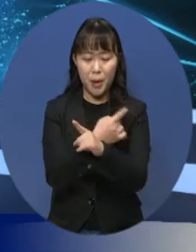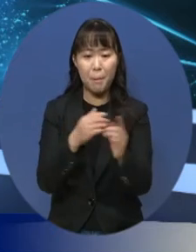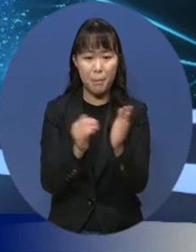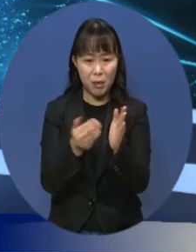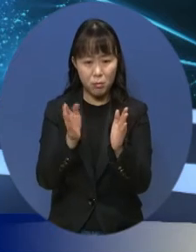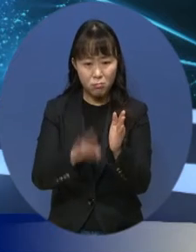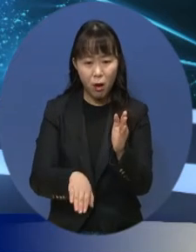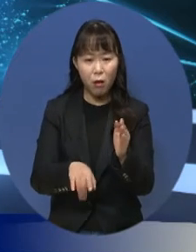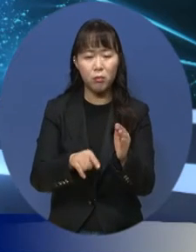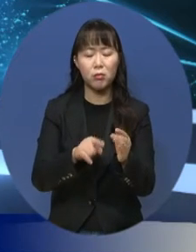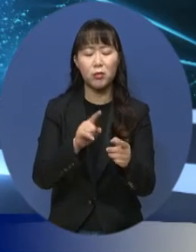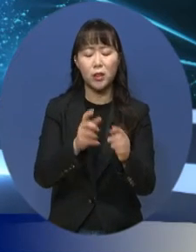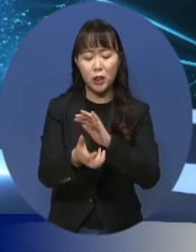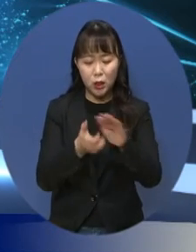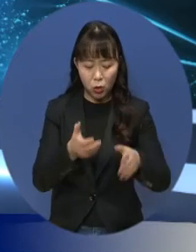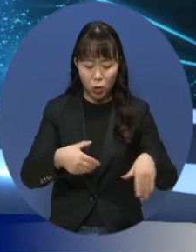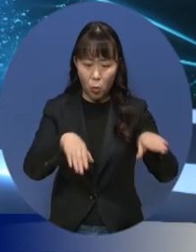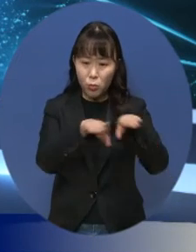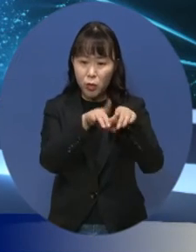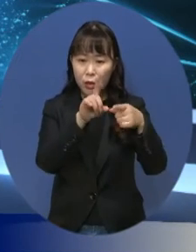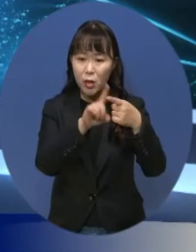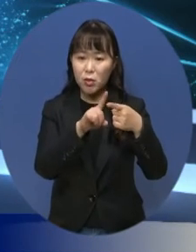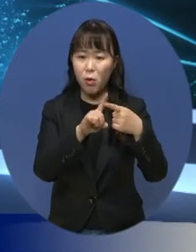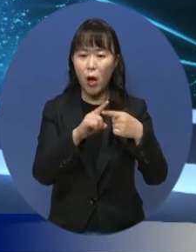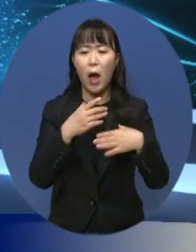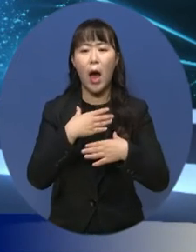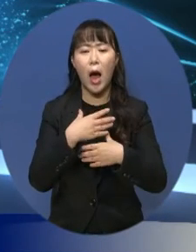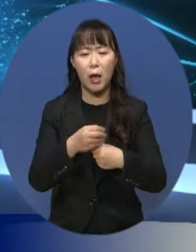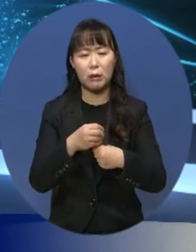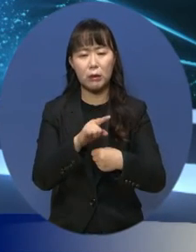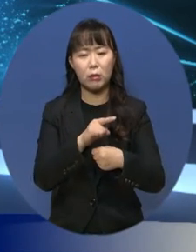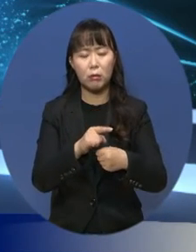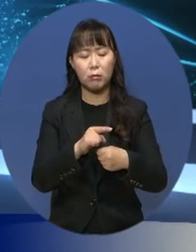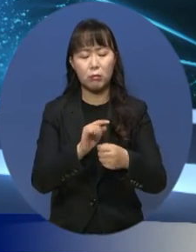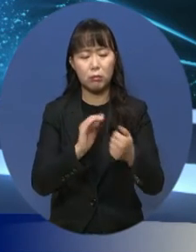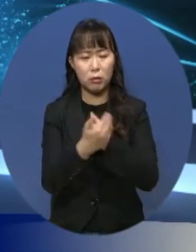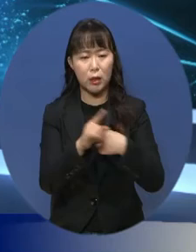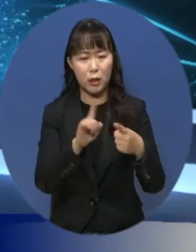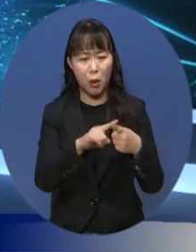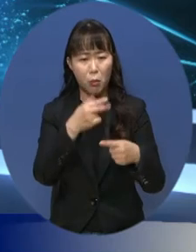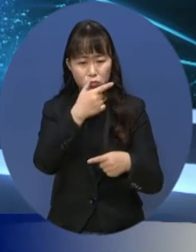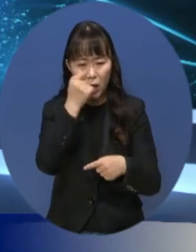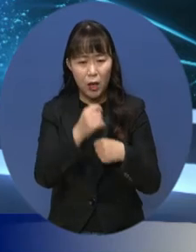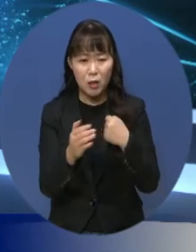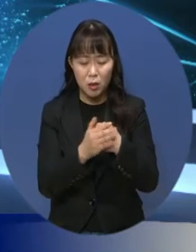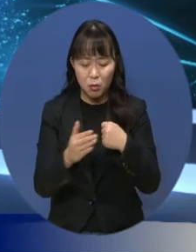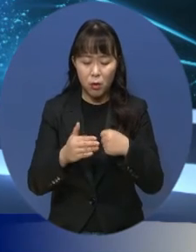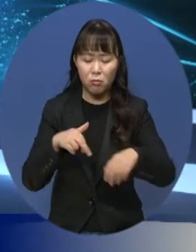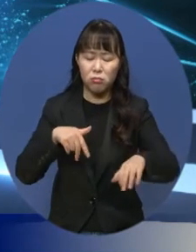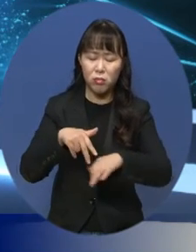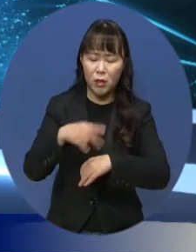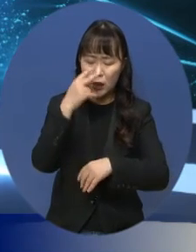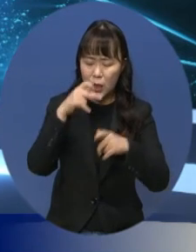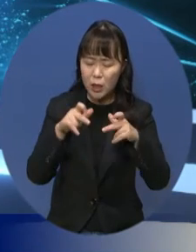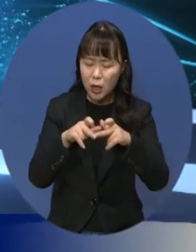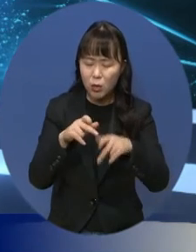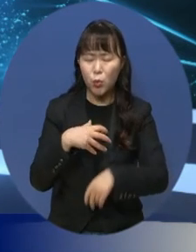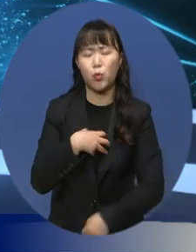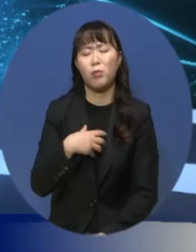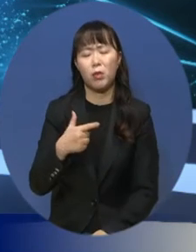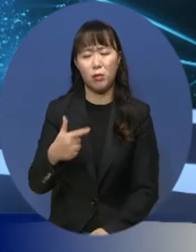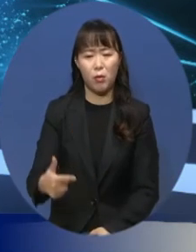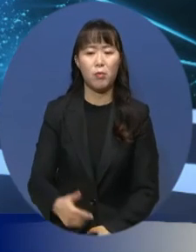법 개정 전 건물들은 여전히 안전시설이 미비해 보행자와 시각장애인이 각종 위험에 노출된